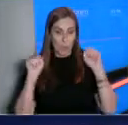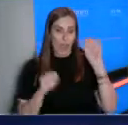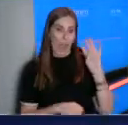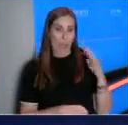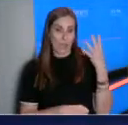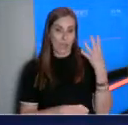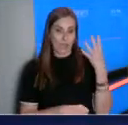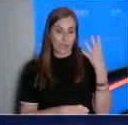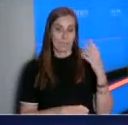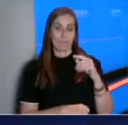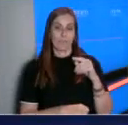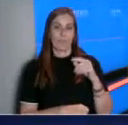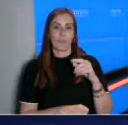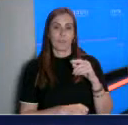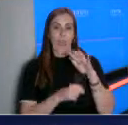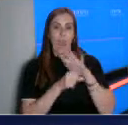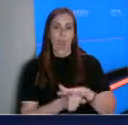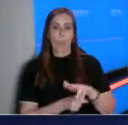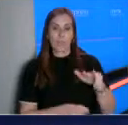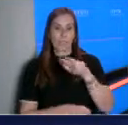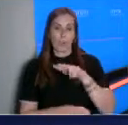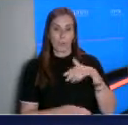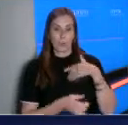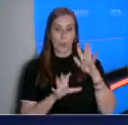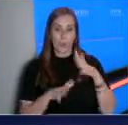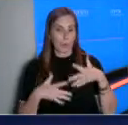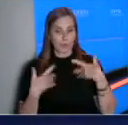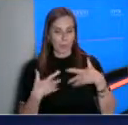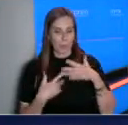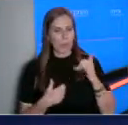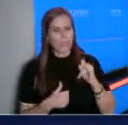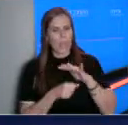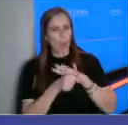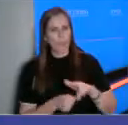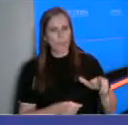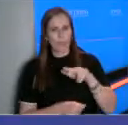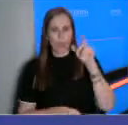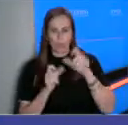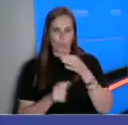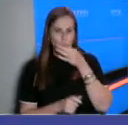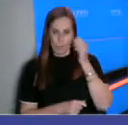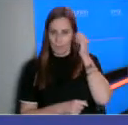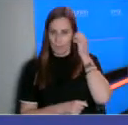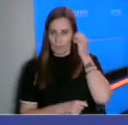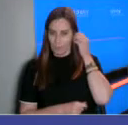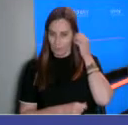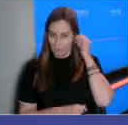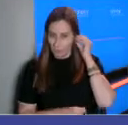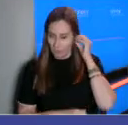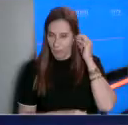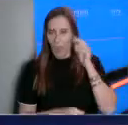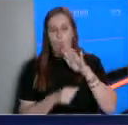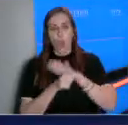4 ללובי הציבורי. אנחנו מאוד מאוד מתרגשים. מה זה לובי ציבורי? אנשים שואלים, הם היו אצלנו כבר. תראה,